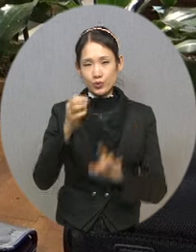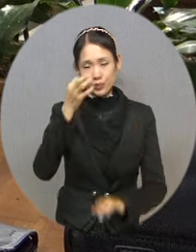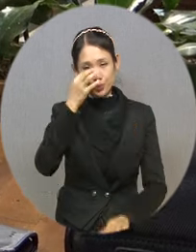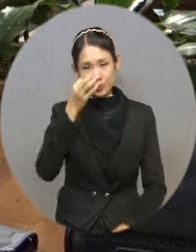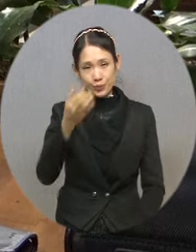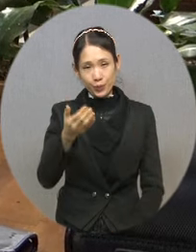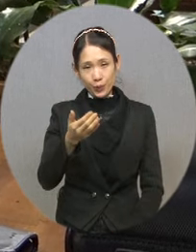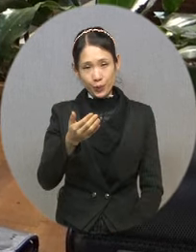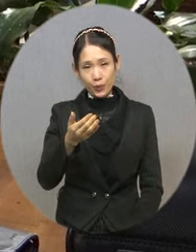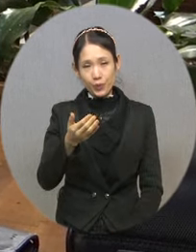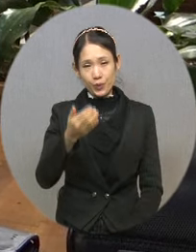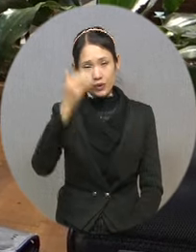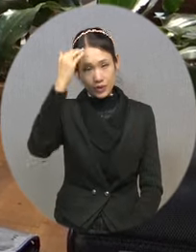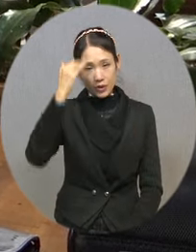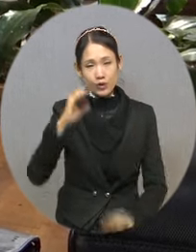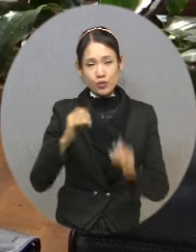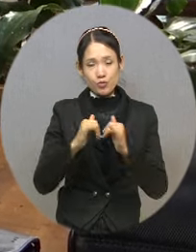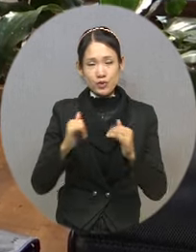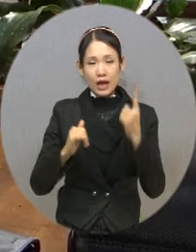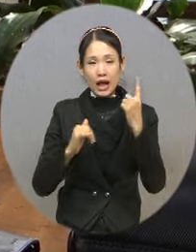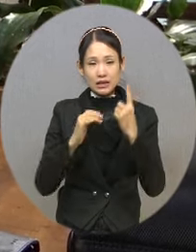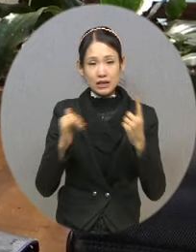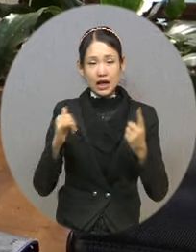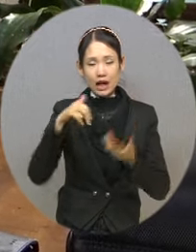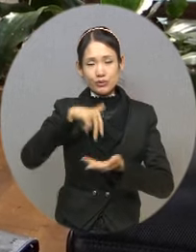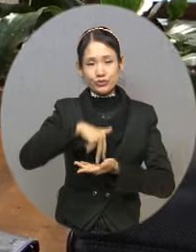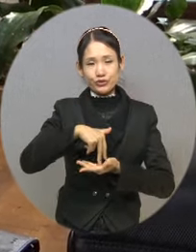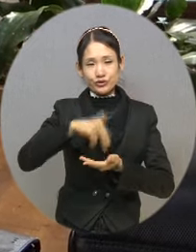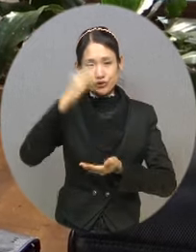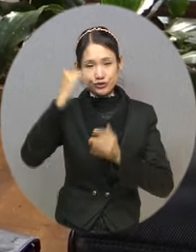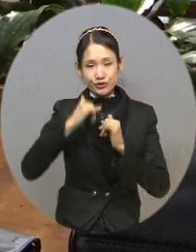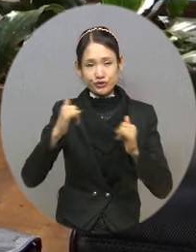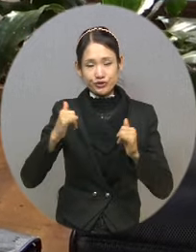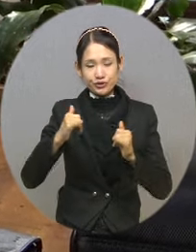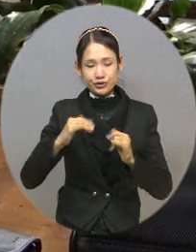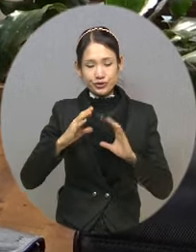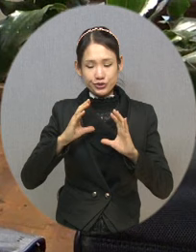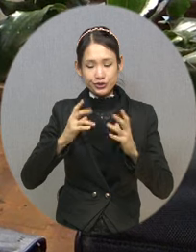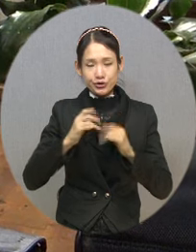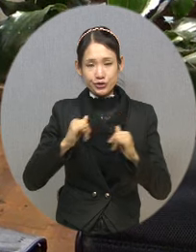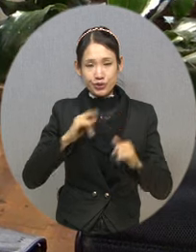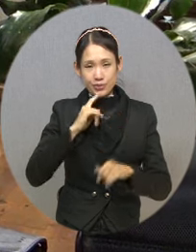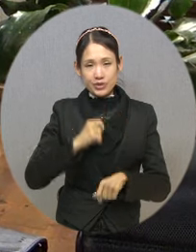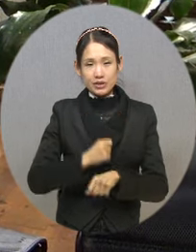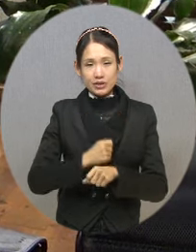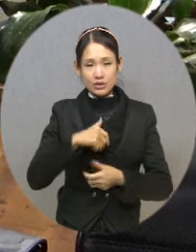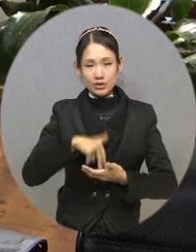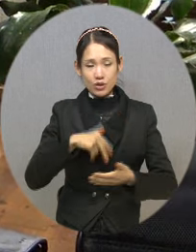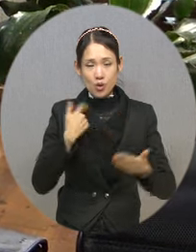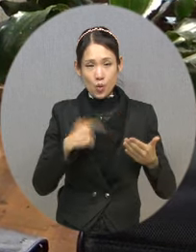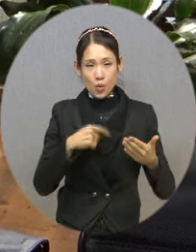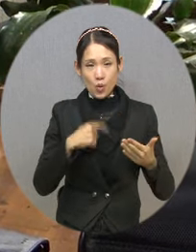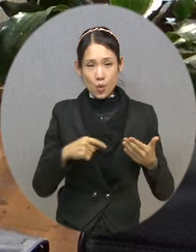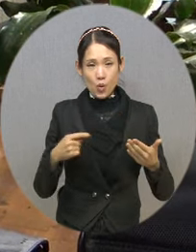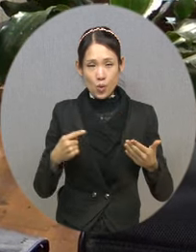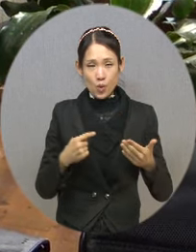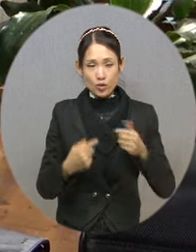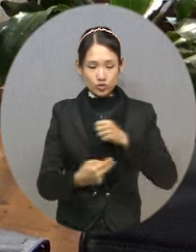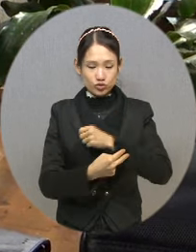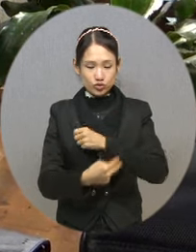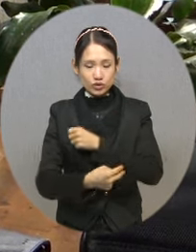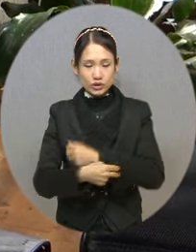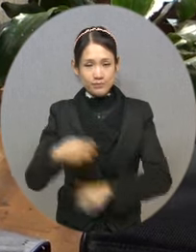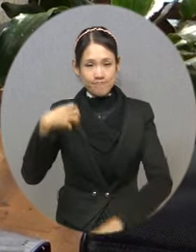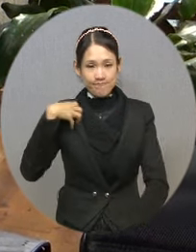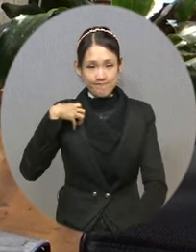해주는데 대한민국의 국민의 한 사람으로서 한국인 원어민으로서 그런 어떤 교육을 하는 교각의 역할이